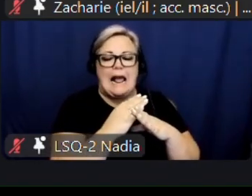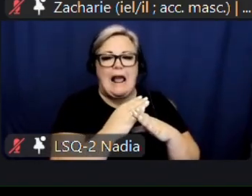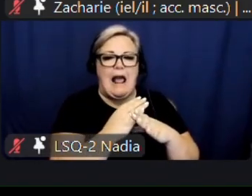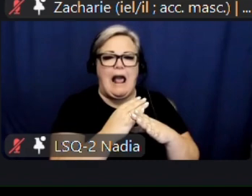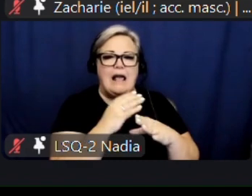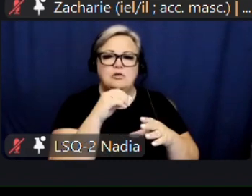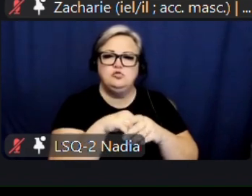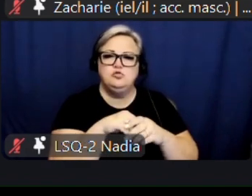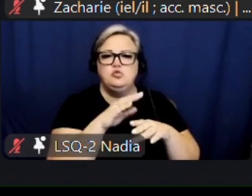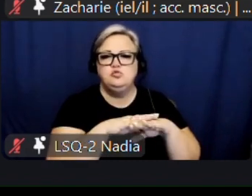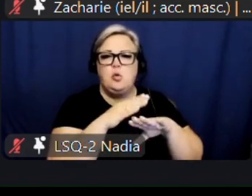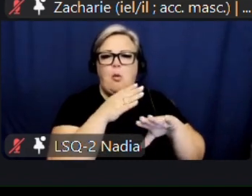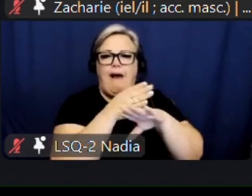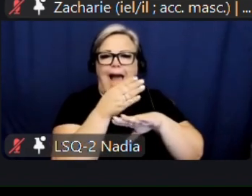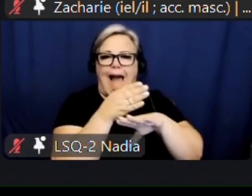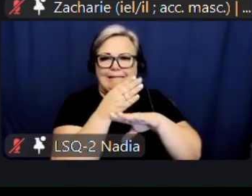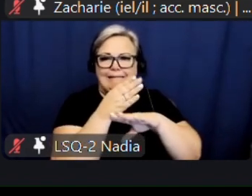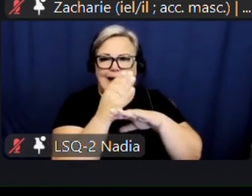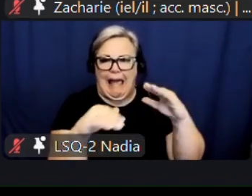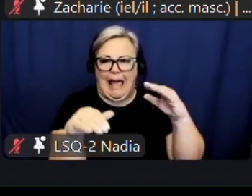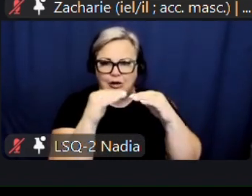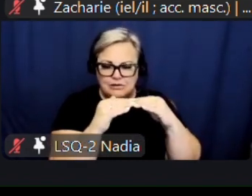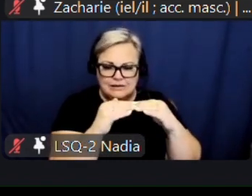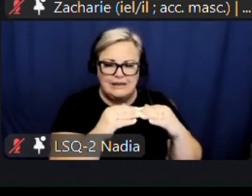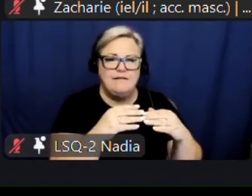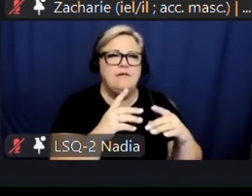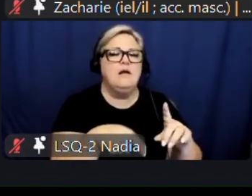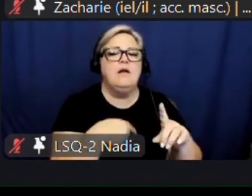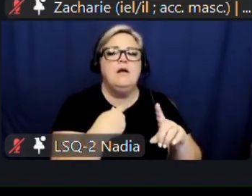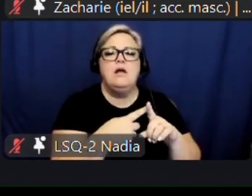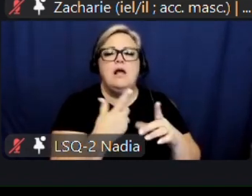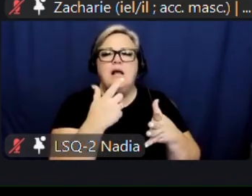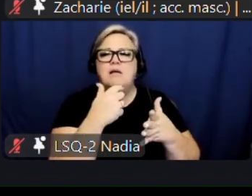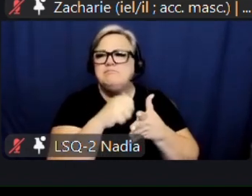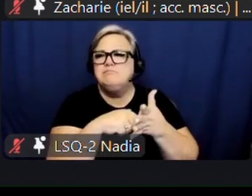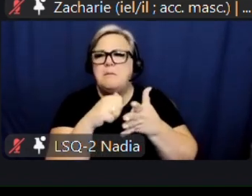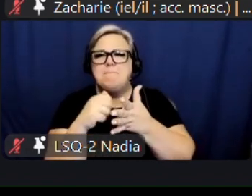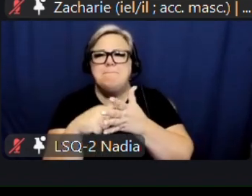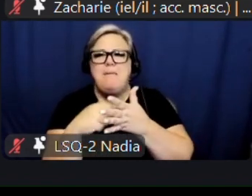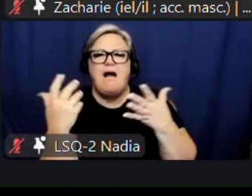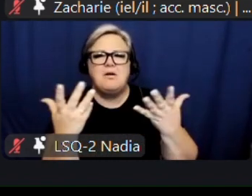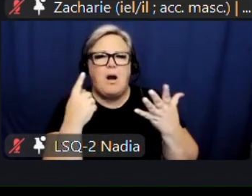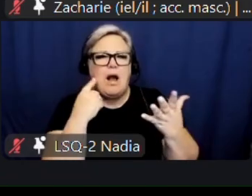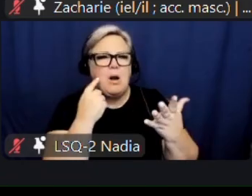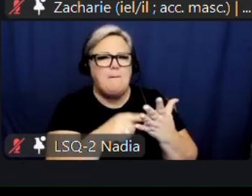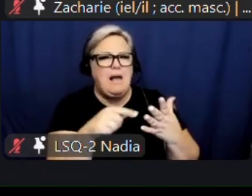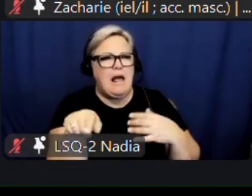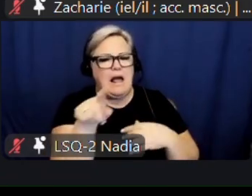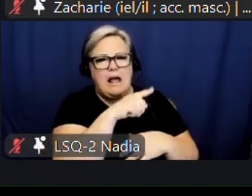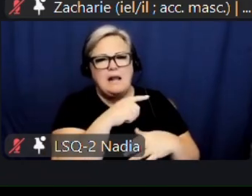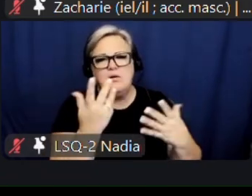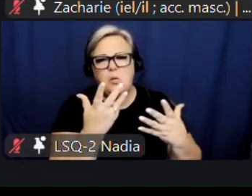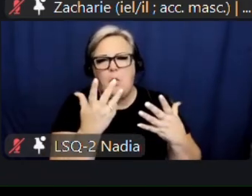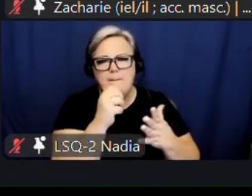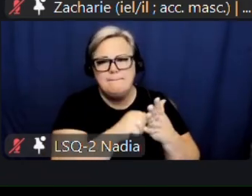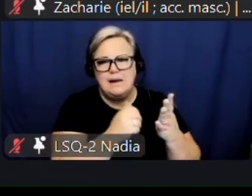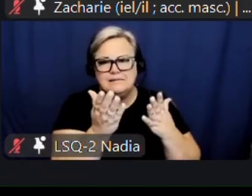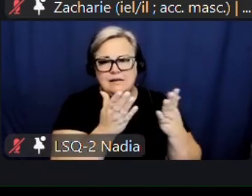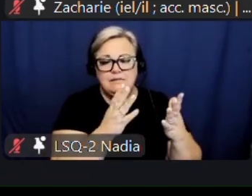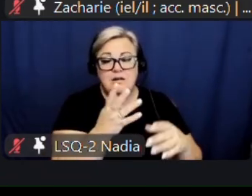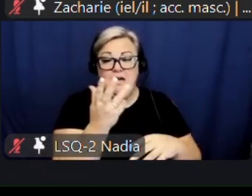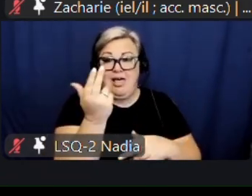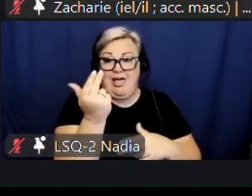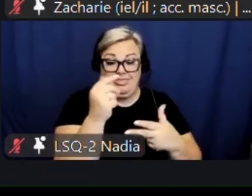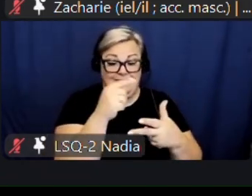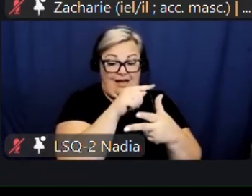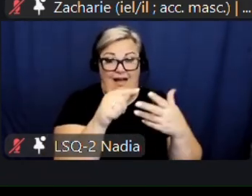à l'accès à des services inclusifs et quelles étaient des lacunes que ces personnes observaient dans le secteur de la santé. Et sur 13